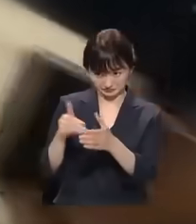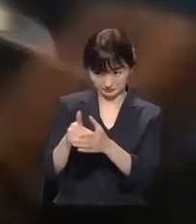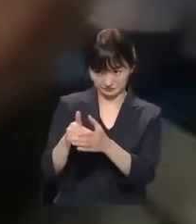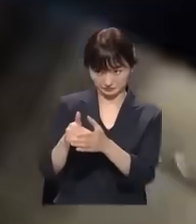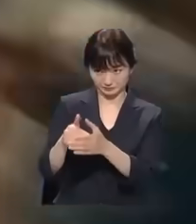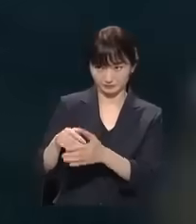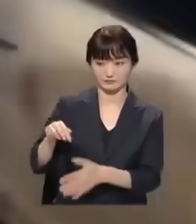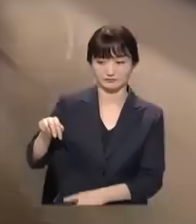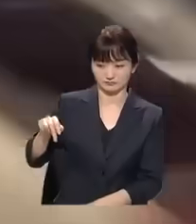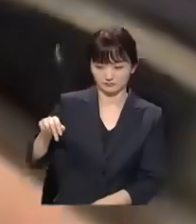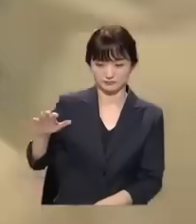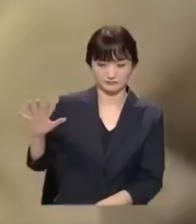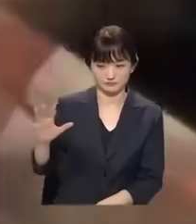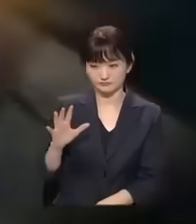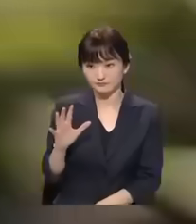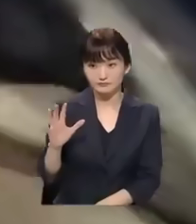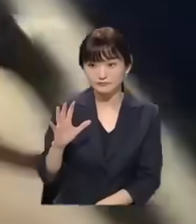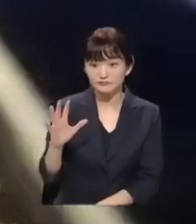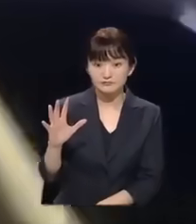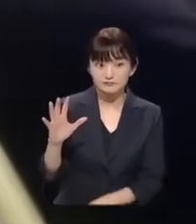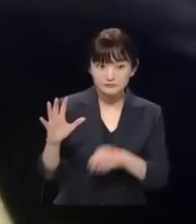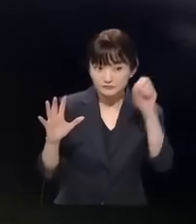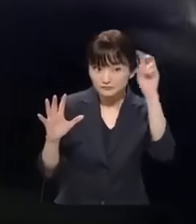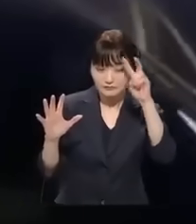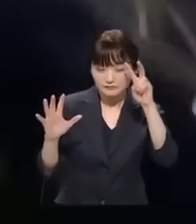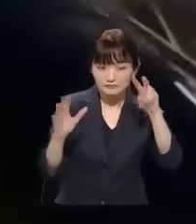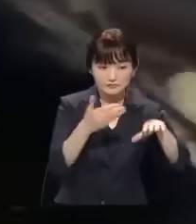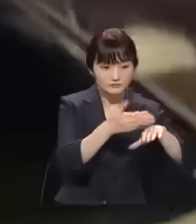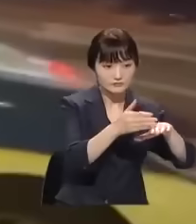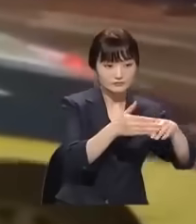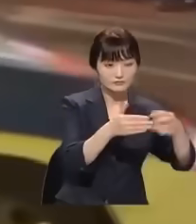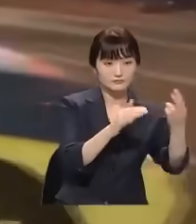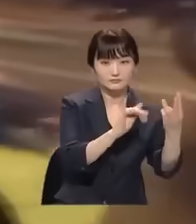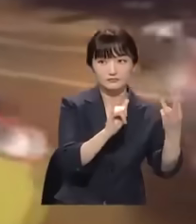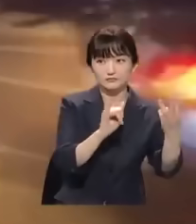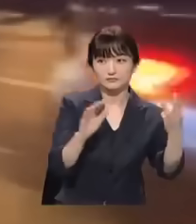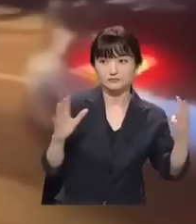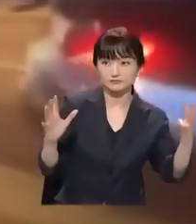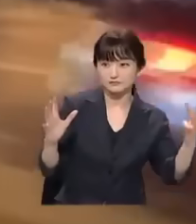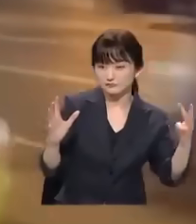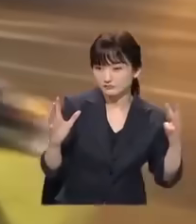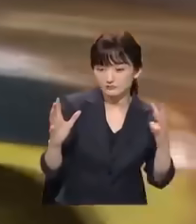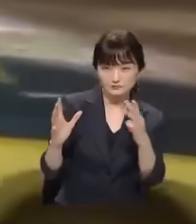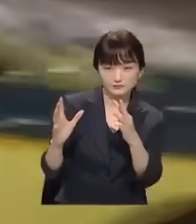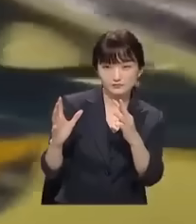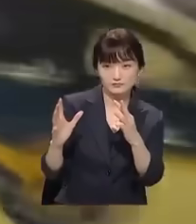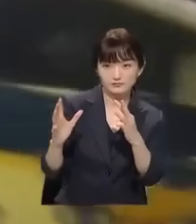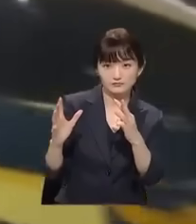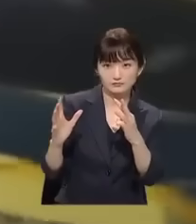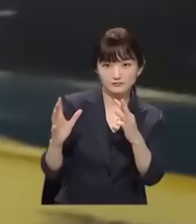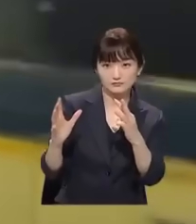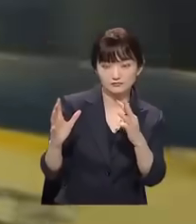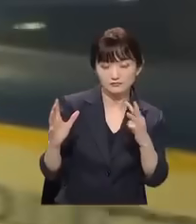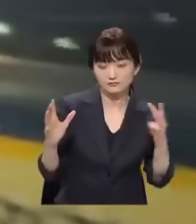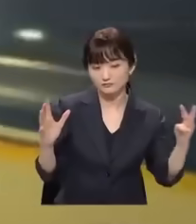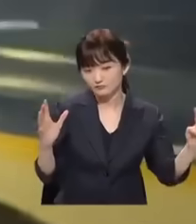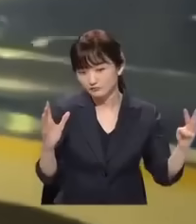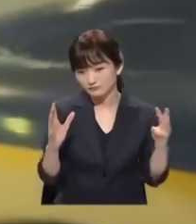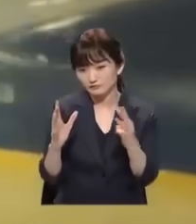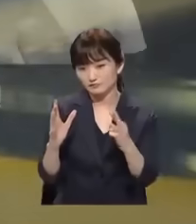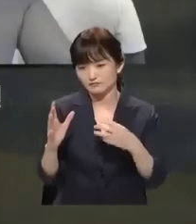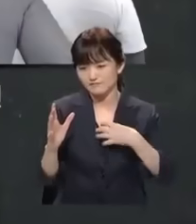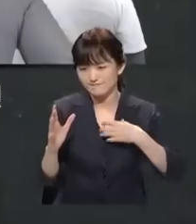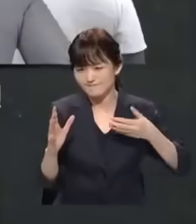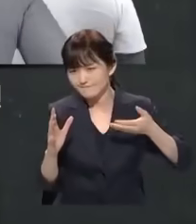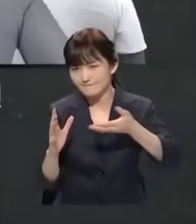같이 걷고 있는 그 상황에서 갑자기 폭력조직 조폭 3명이 아까 보신 바와 같이 다가와서 이제 그